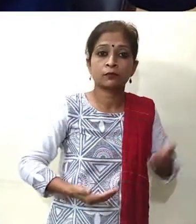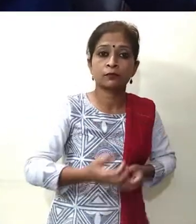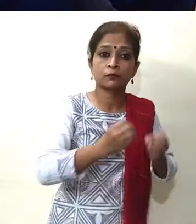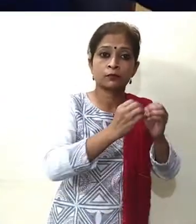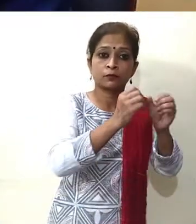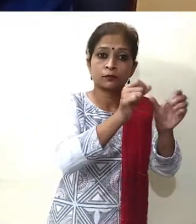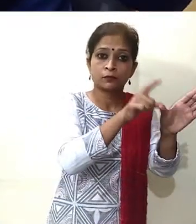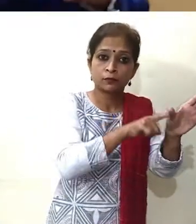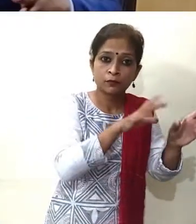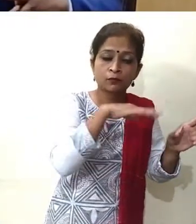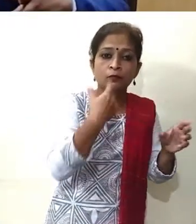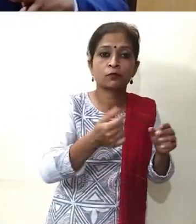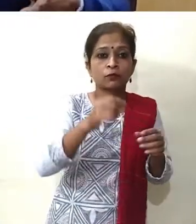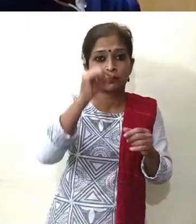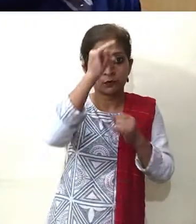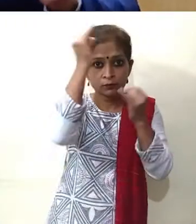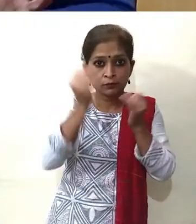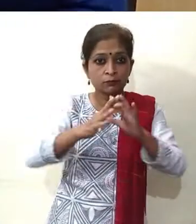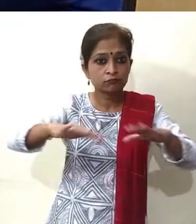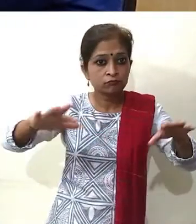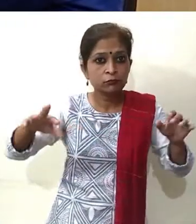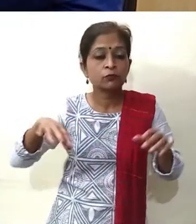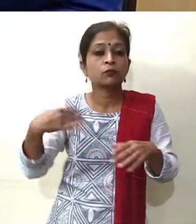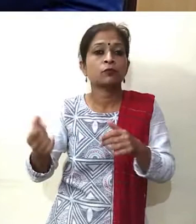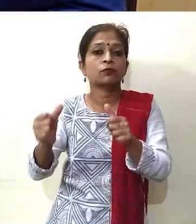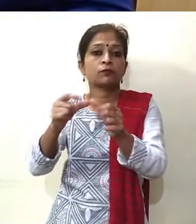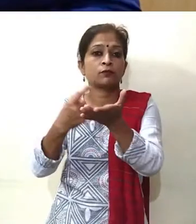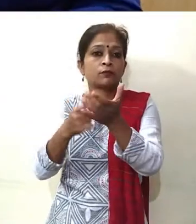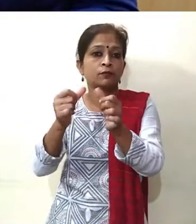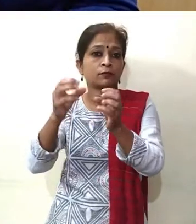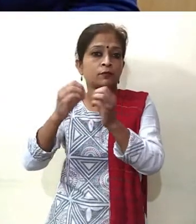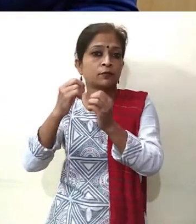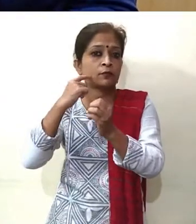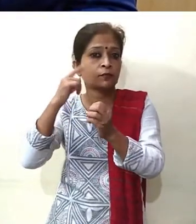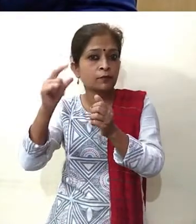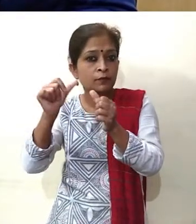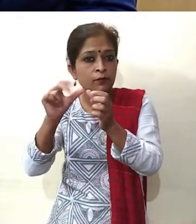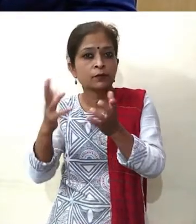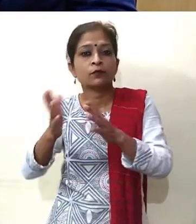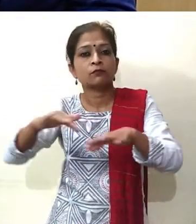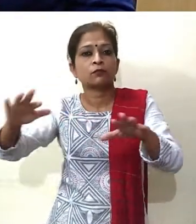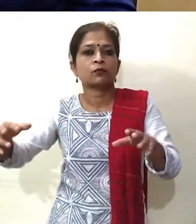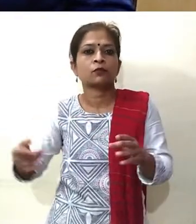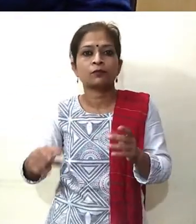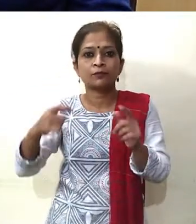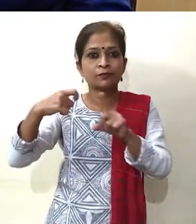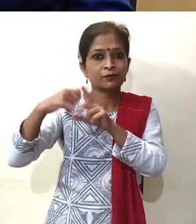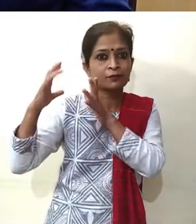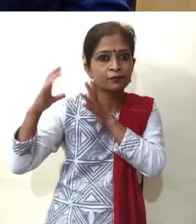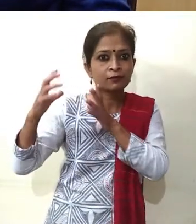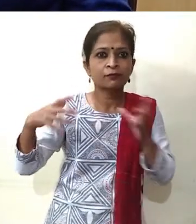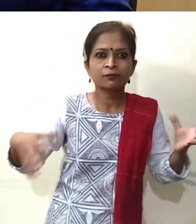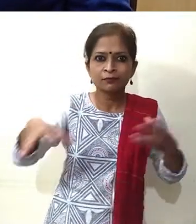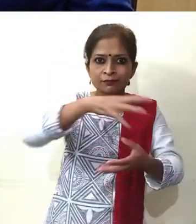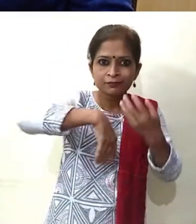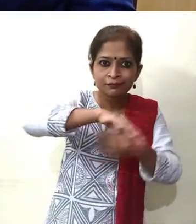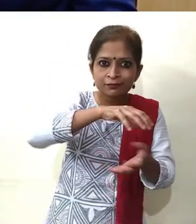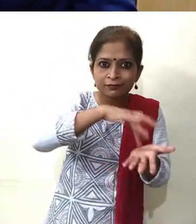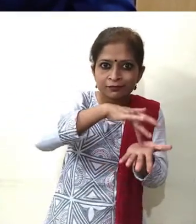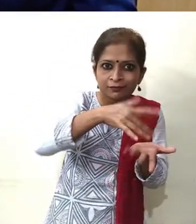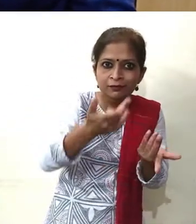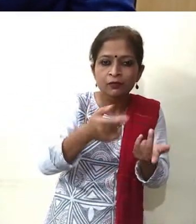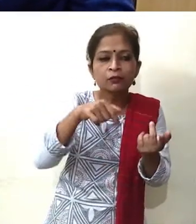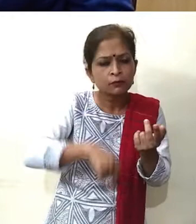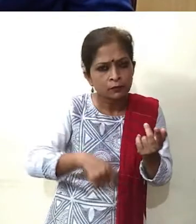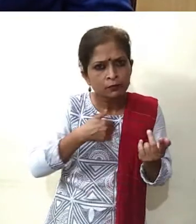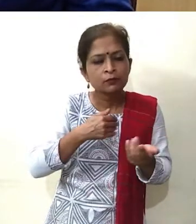तरफ इंडियन ओशन और उस तरफ अरेबियन सी, ये तीनों मिलते हैं ना एक दूसरे से। तो केरल में मिलता है ना भाई तीनों नीचे वहां। तो उन्होंने बोला मैं एक द्रविड़ शिशु हूं। अब